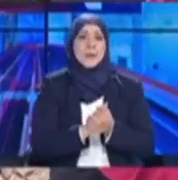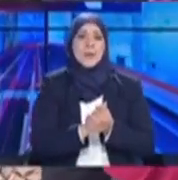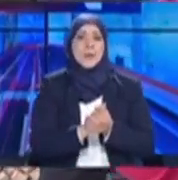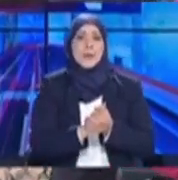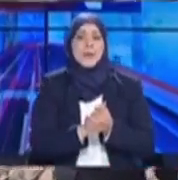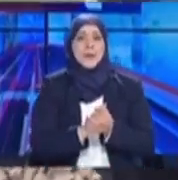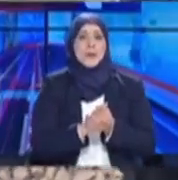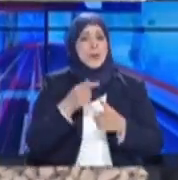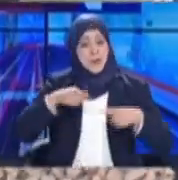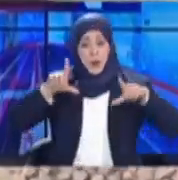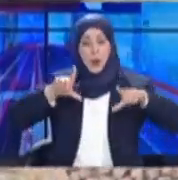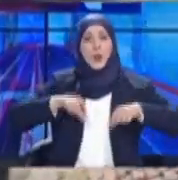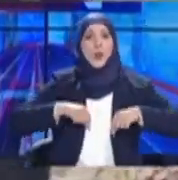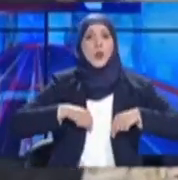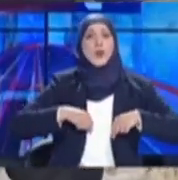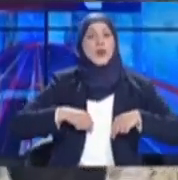الاقليم